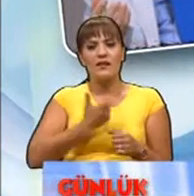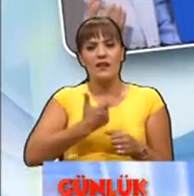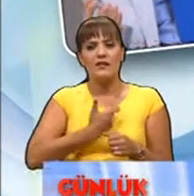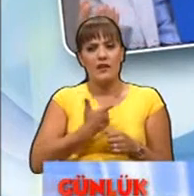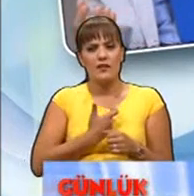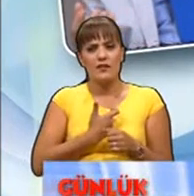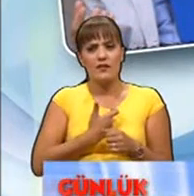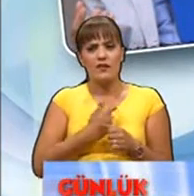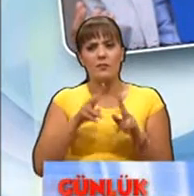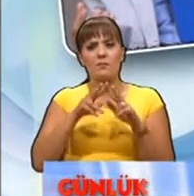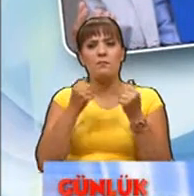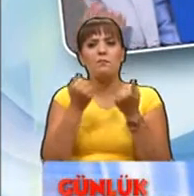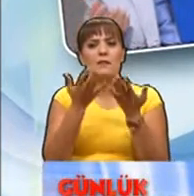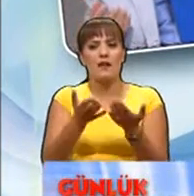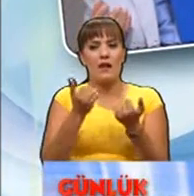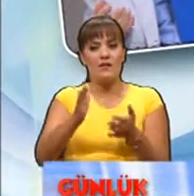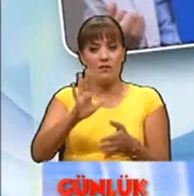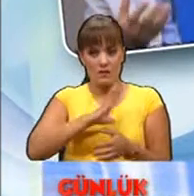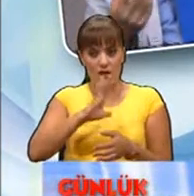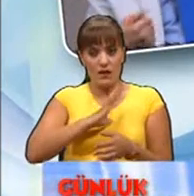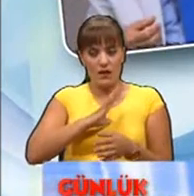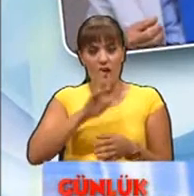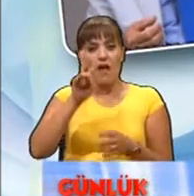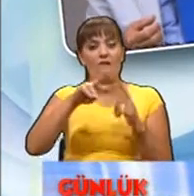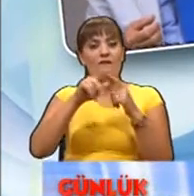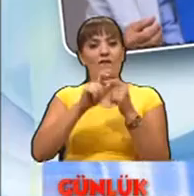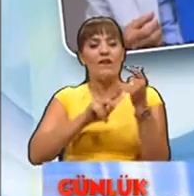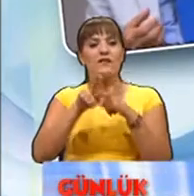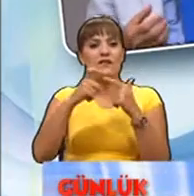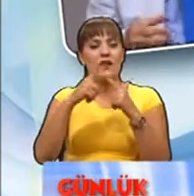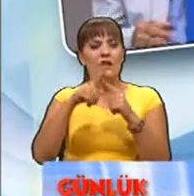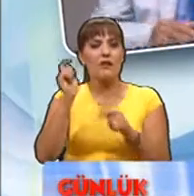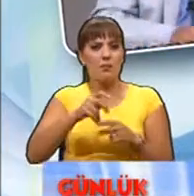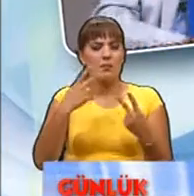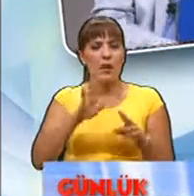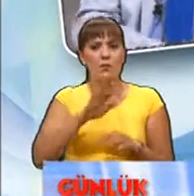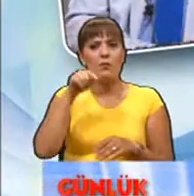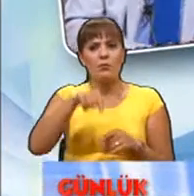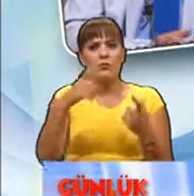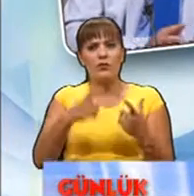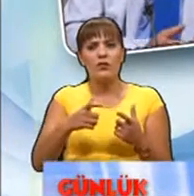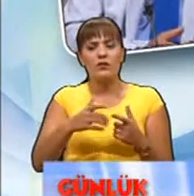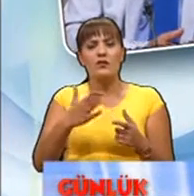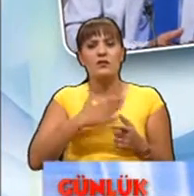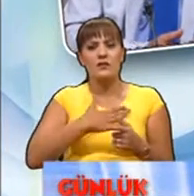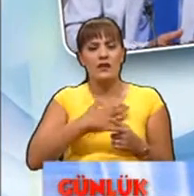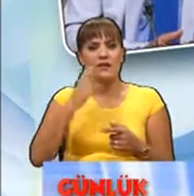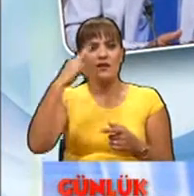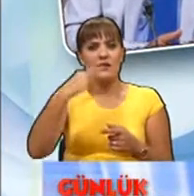yasal mirasçılar var iken vasiyet yapabilir. Ama burada